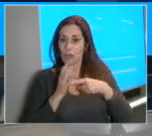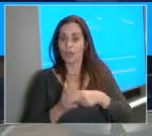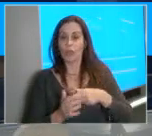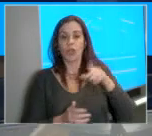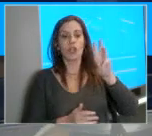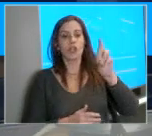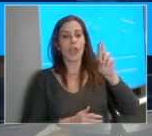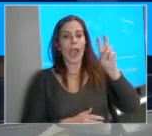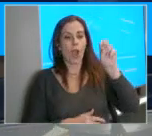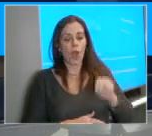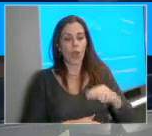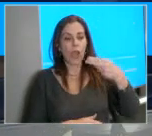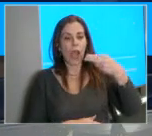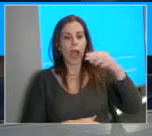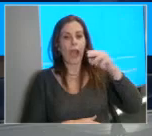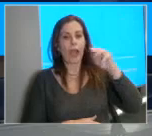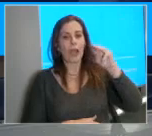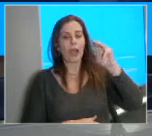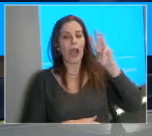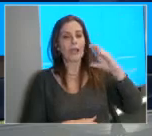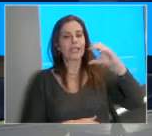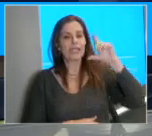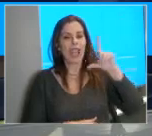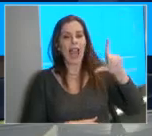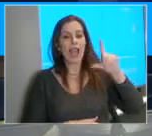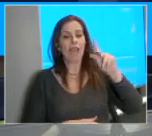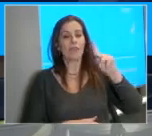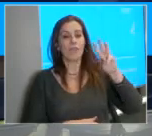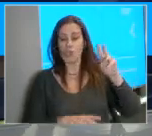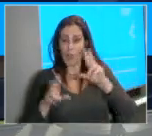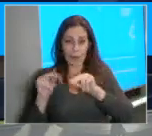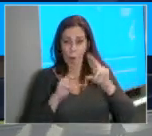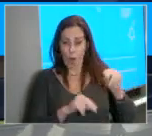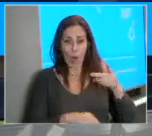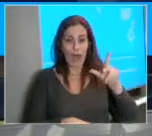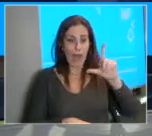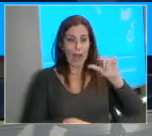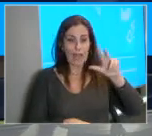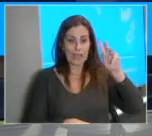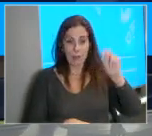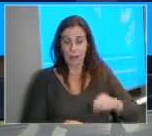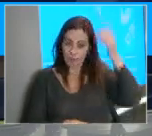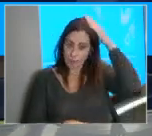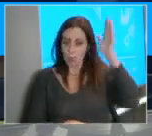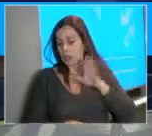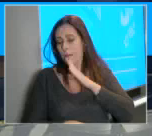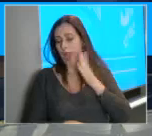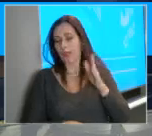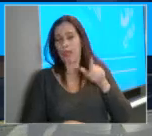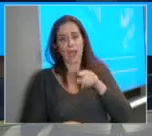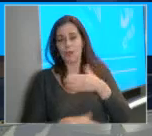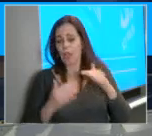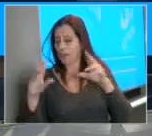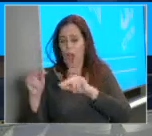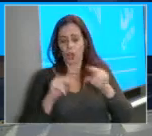שרון אסקל ויואב קיש, שרן אסקל ויואב קיש, הם זהים לליצמן ולסמוטריץ', אז זה קצת בעיה. בוא נגיד, גם שם